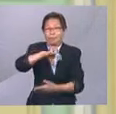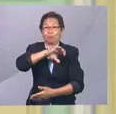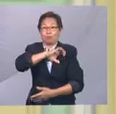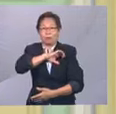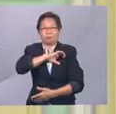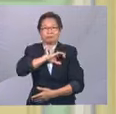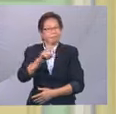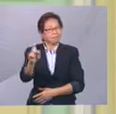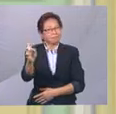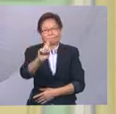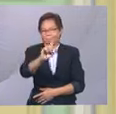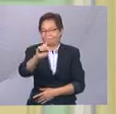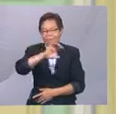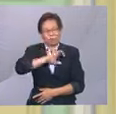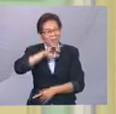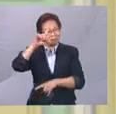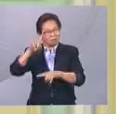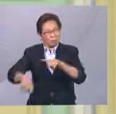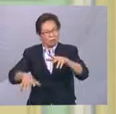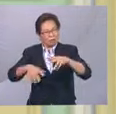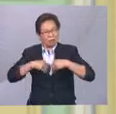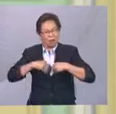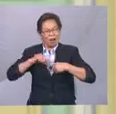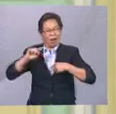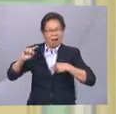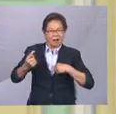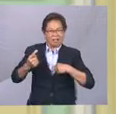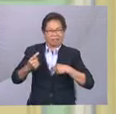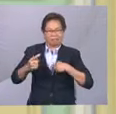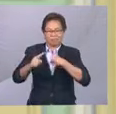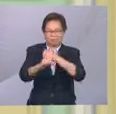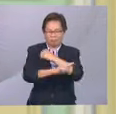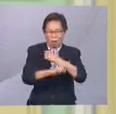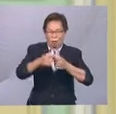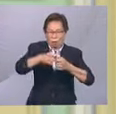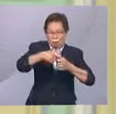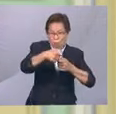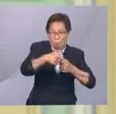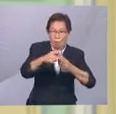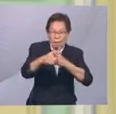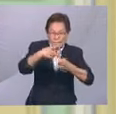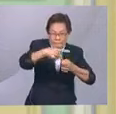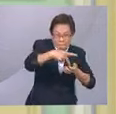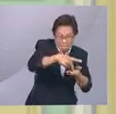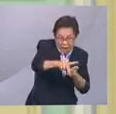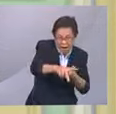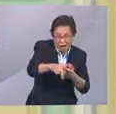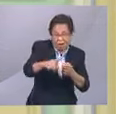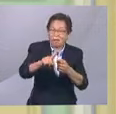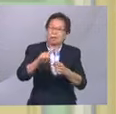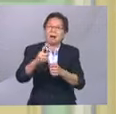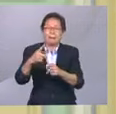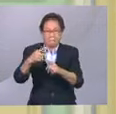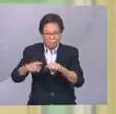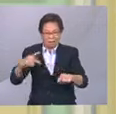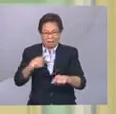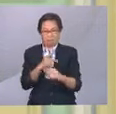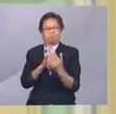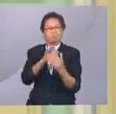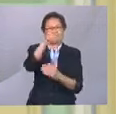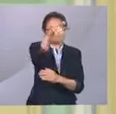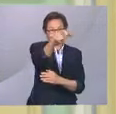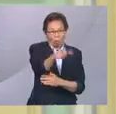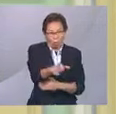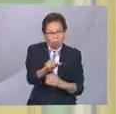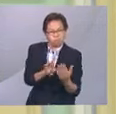tidak akan berkompromi dengan hanya memberikan kompaun tetapi kita akan hadapkan brecket ke mahkamah